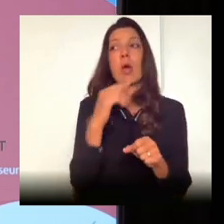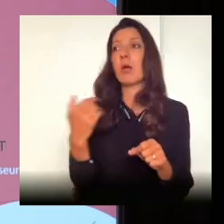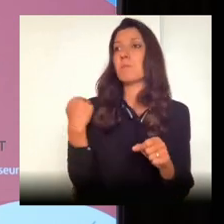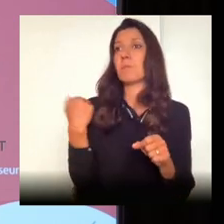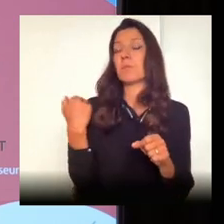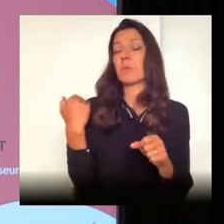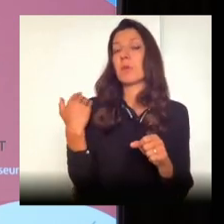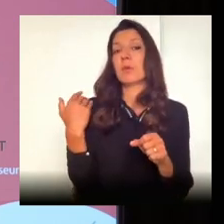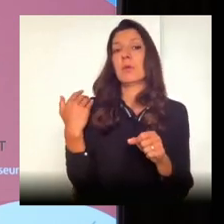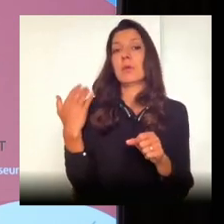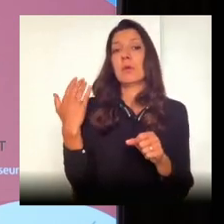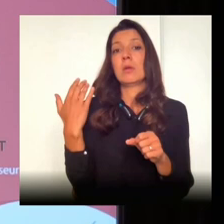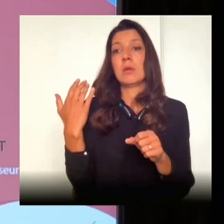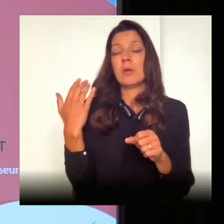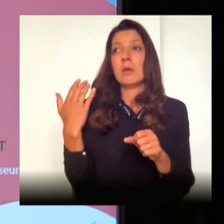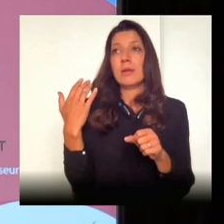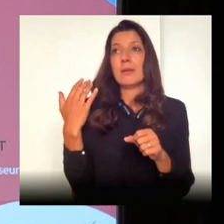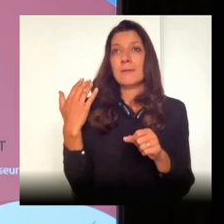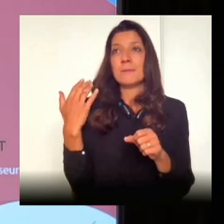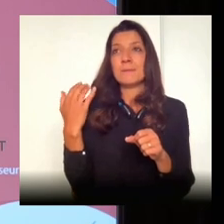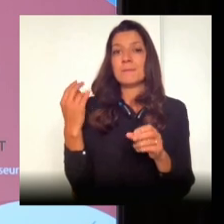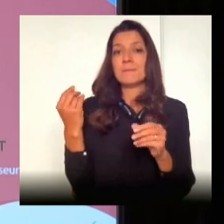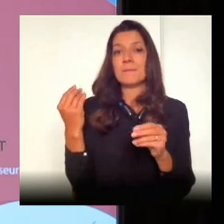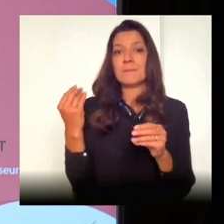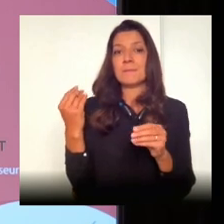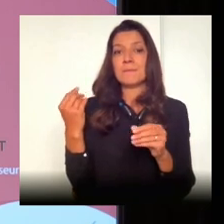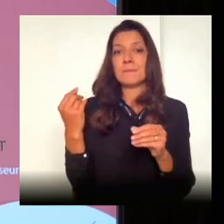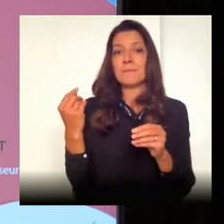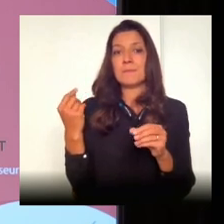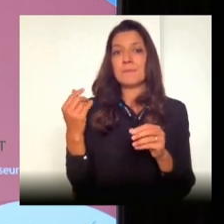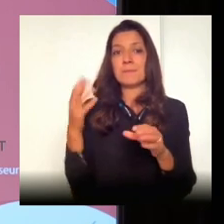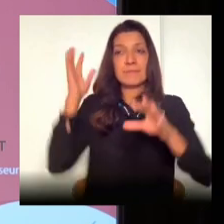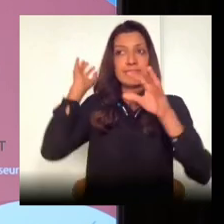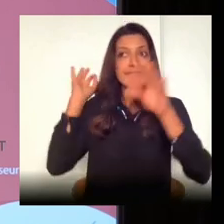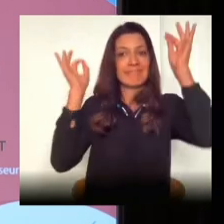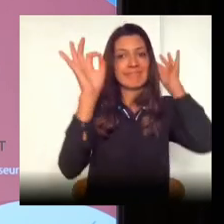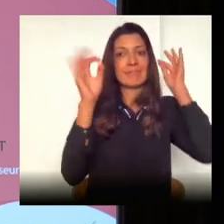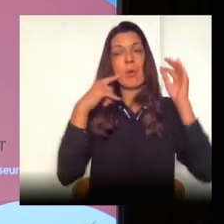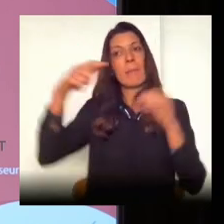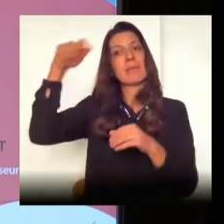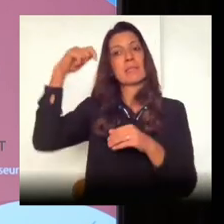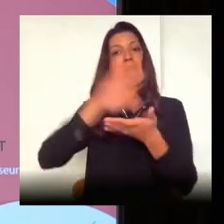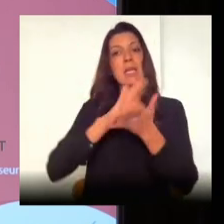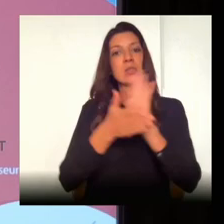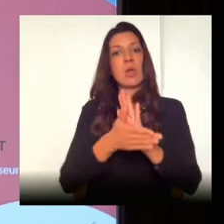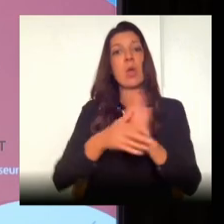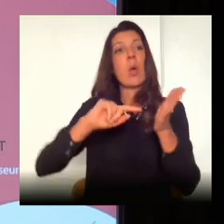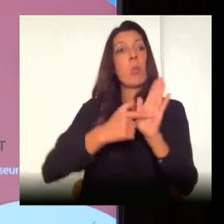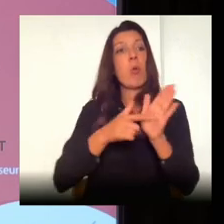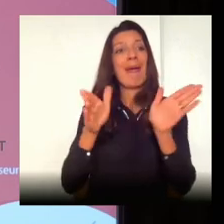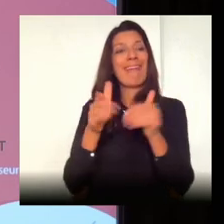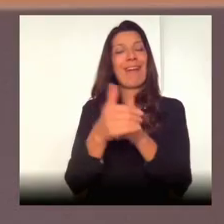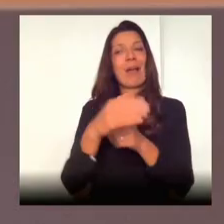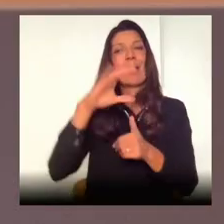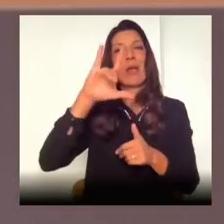avec l'autre facette de mes multiples tâches. Je suis président de l'association Poincaré Handicap et on a